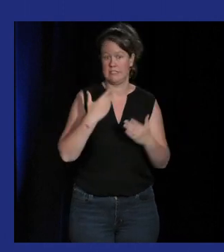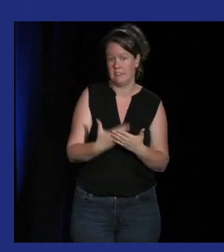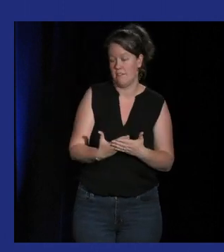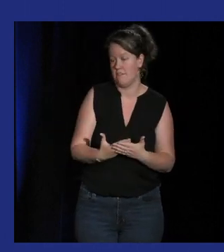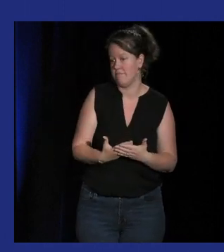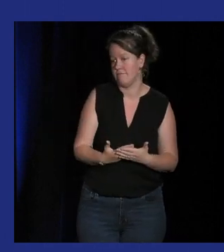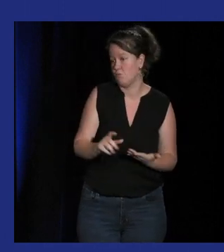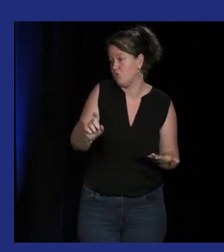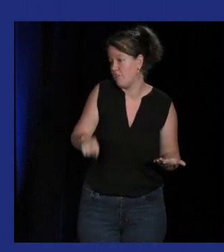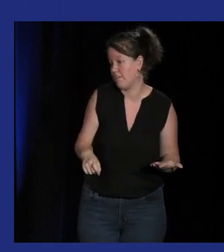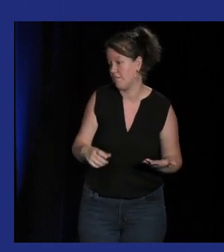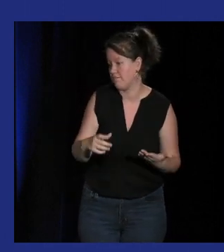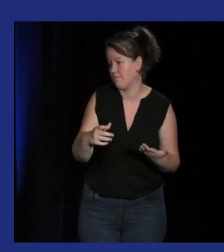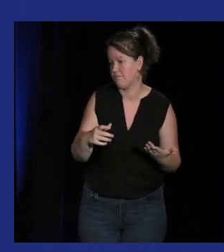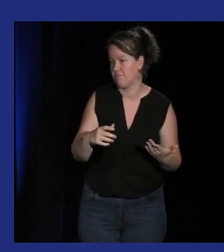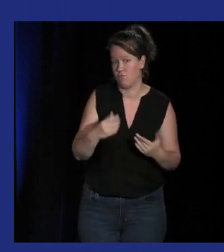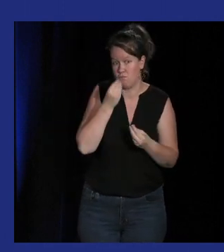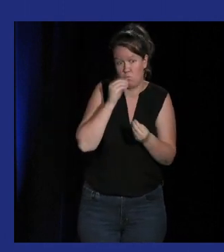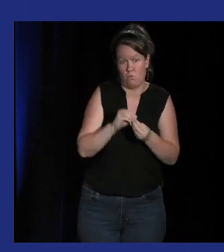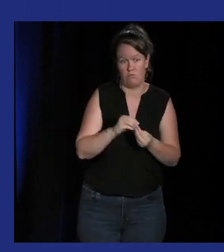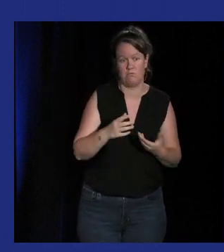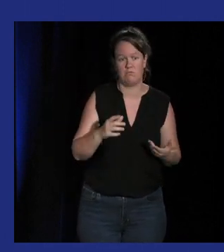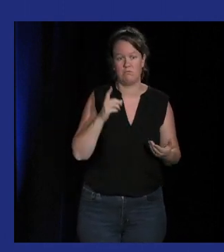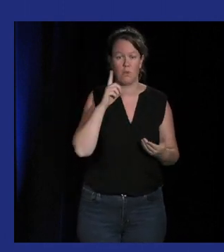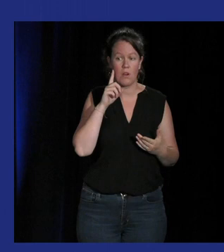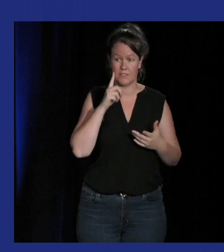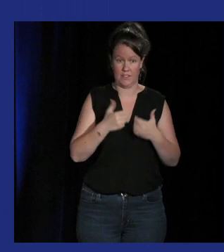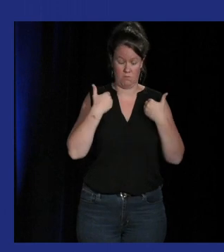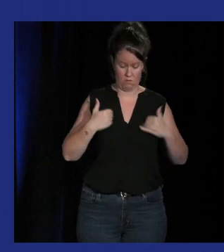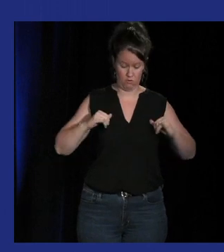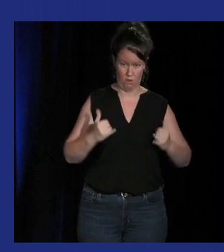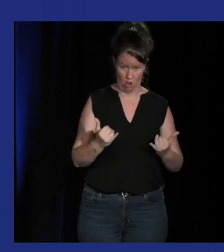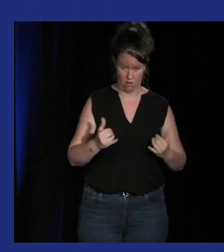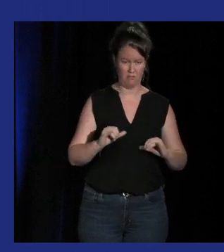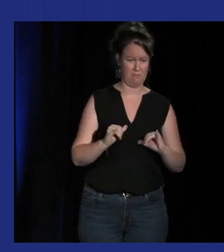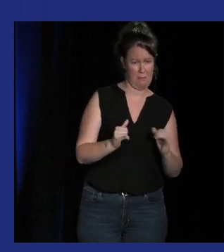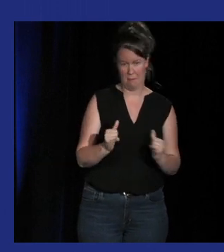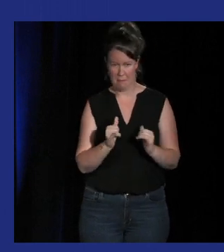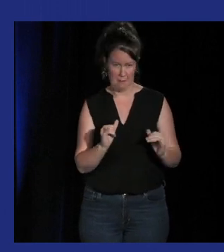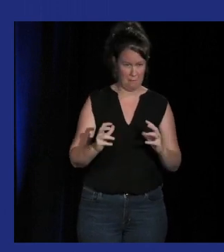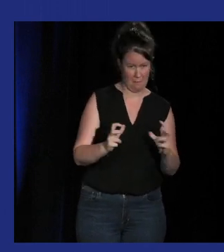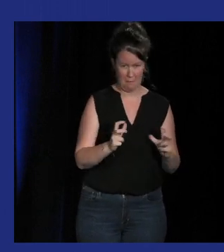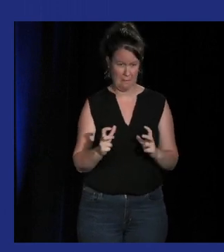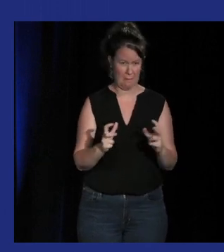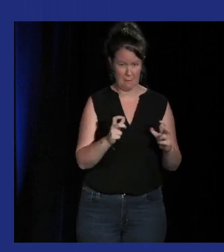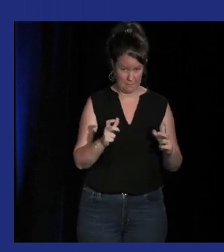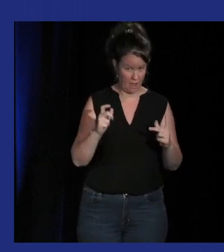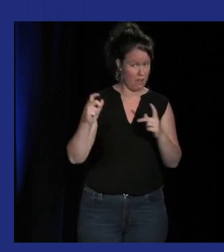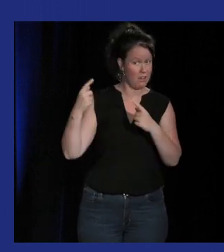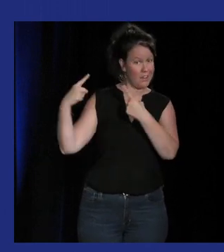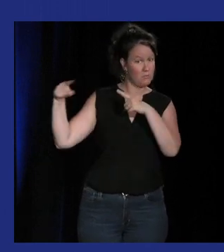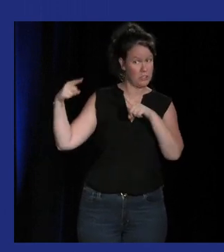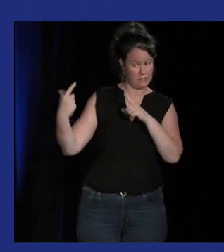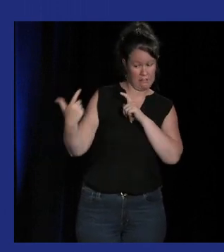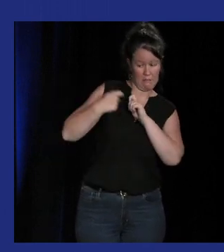parce que vous êtes familier avec ça c'est de la donc la musique qui va changer en fonction de vos actions de plein de choses donc finalement c'est pas c'est comme le c'est comme les